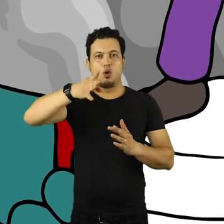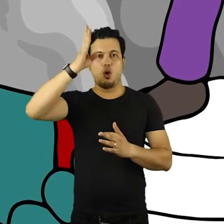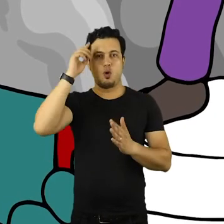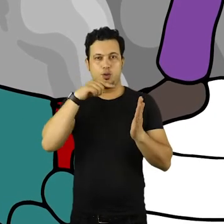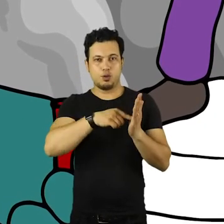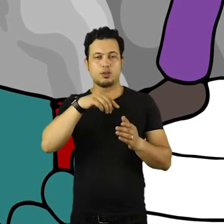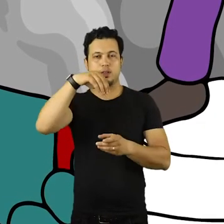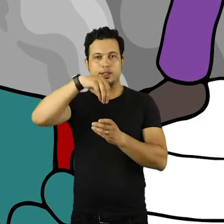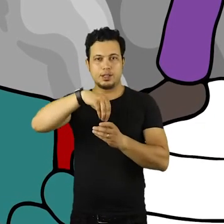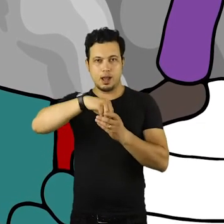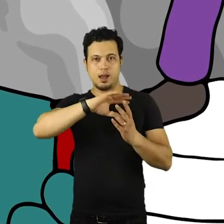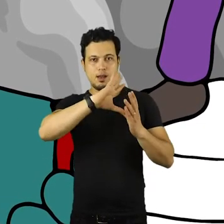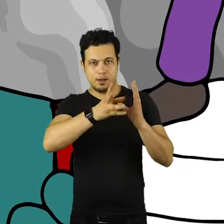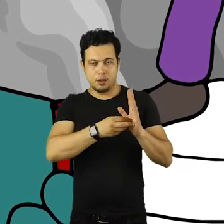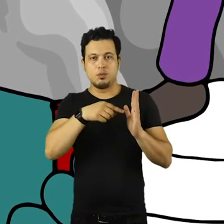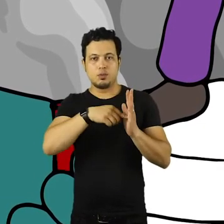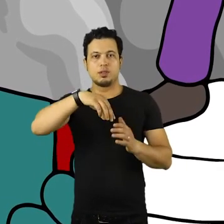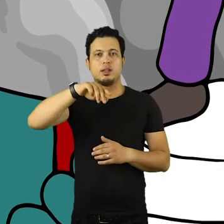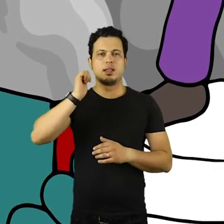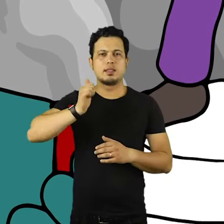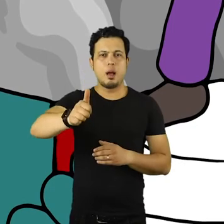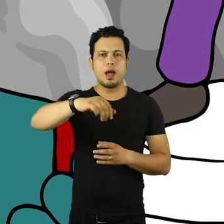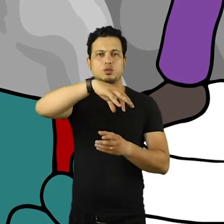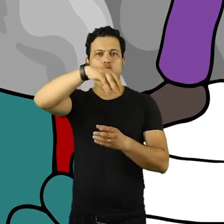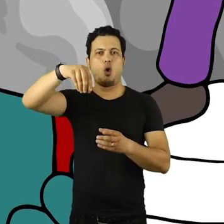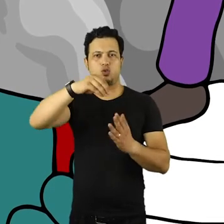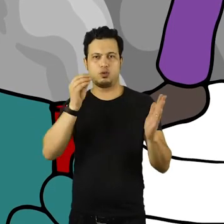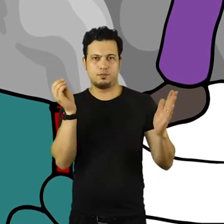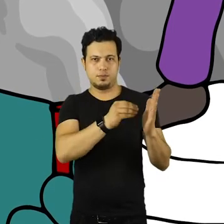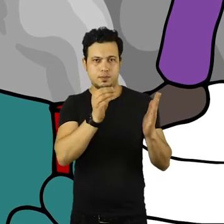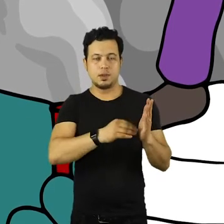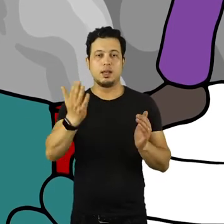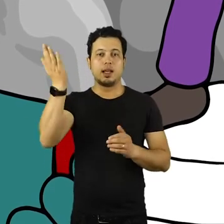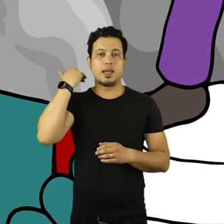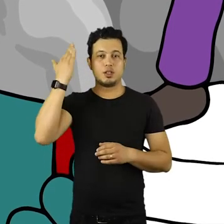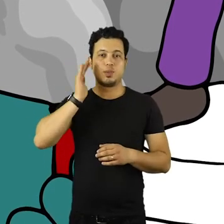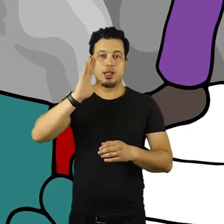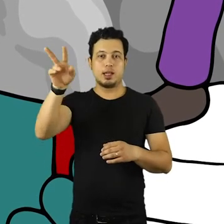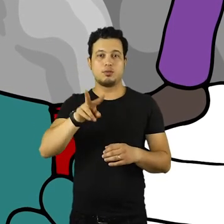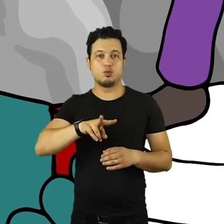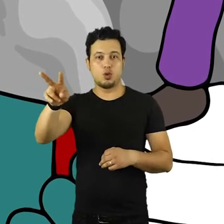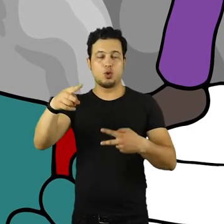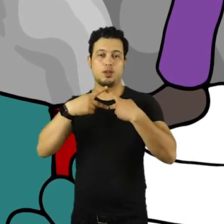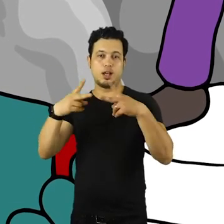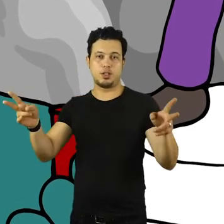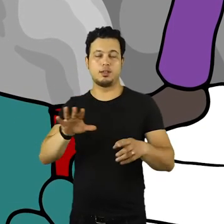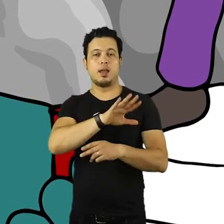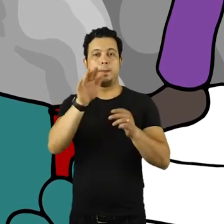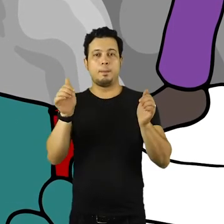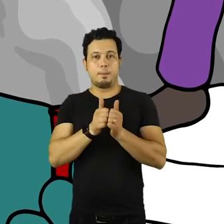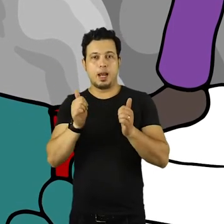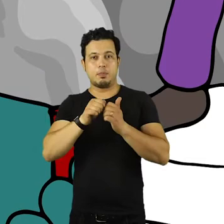kovuğun içine zaman tozu döktü. Tam da o anda geçmişe giden kapı açılıverdi.